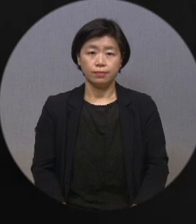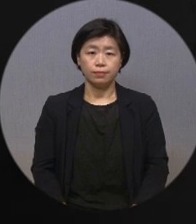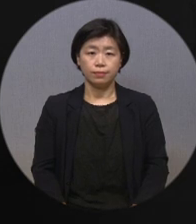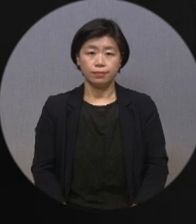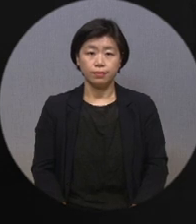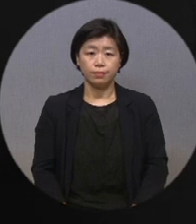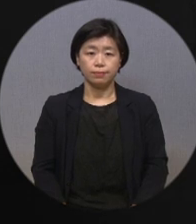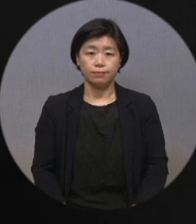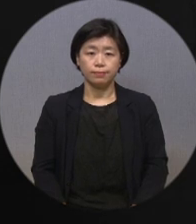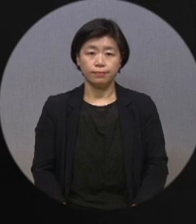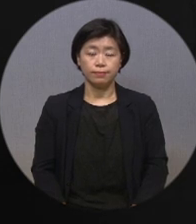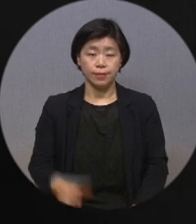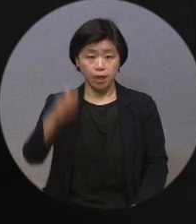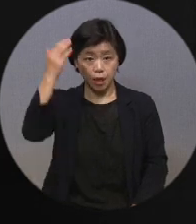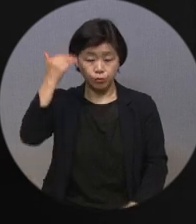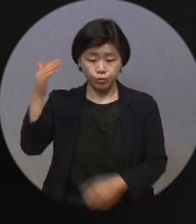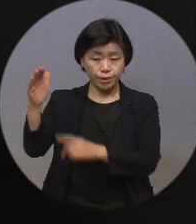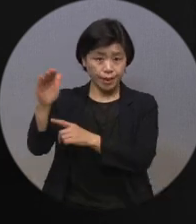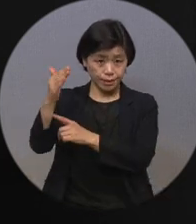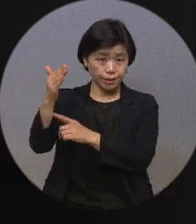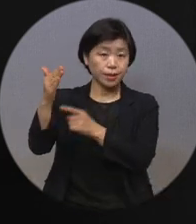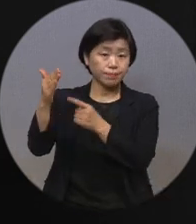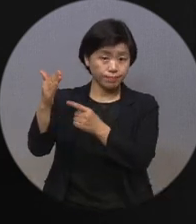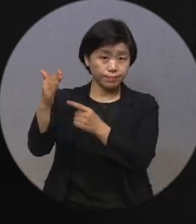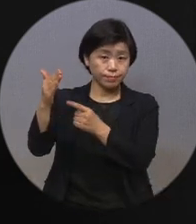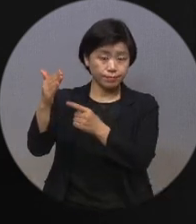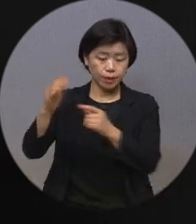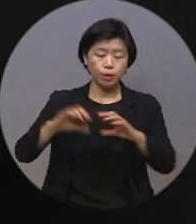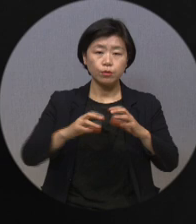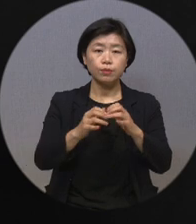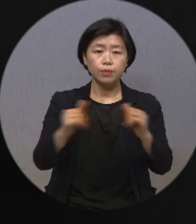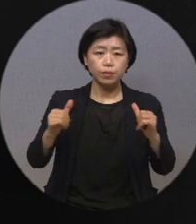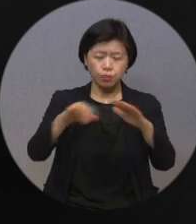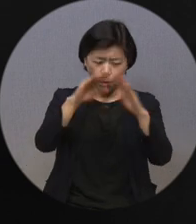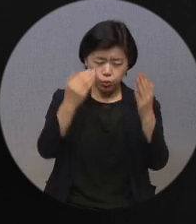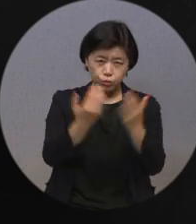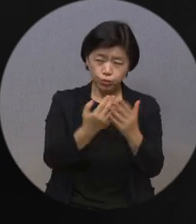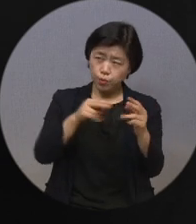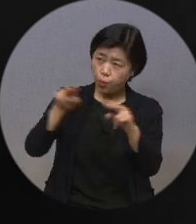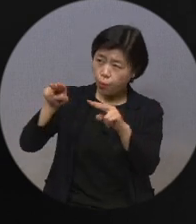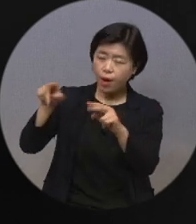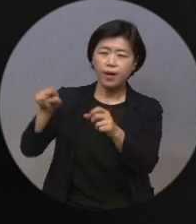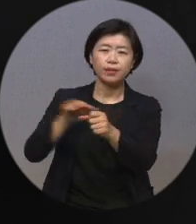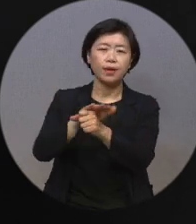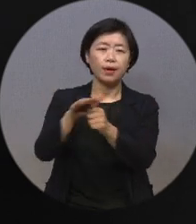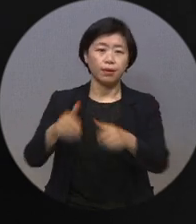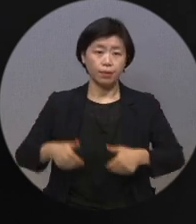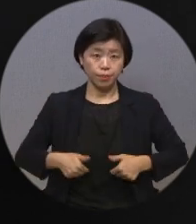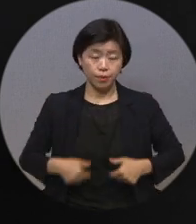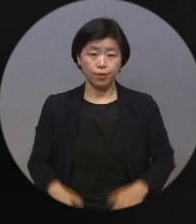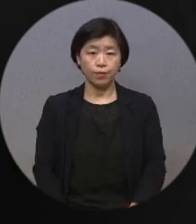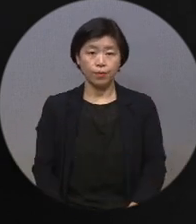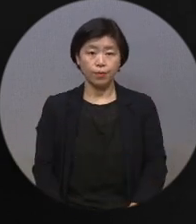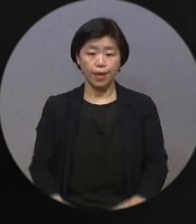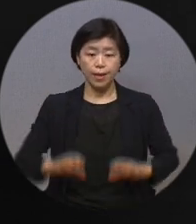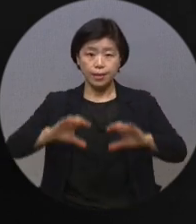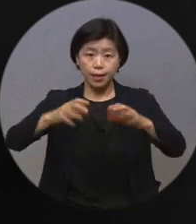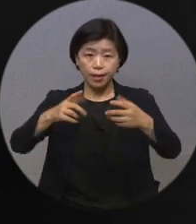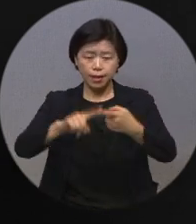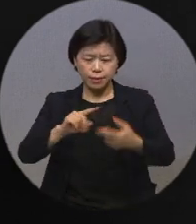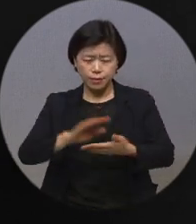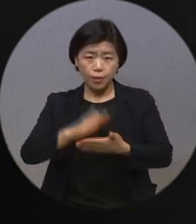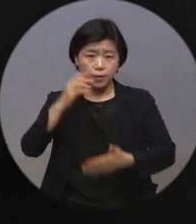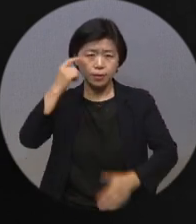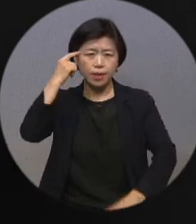우리 태극기는 우리 국민들 모두가 사랑할 줄 알아야 되고, 국가관이 얼마나 무섭다는